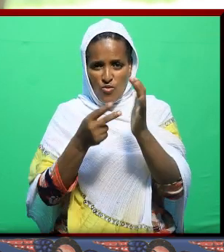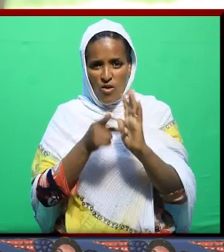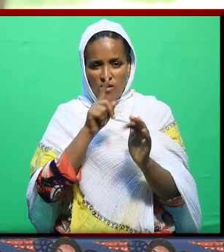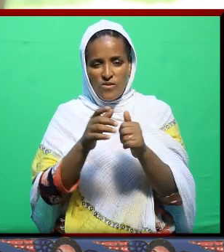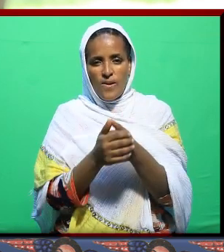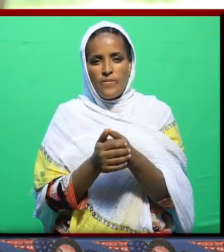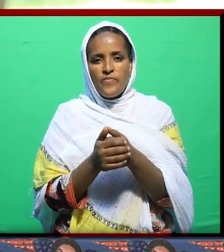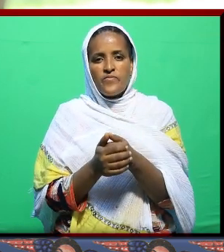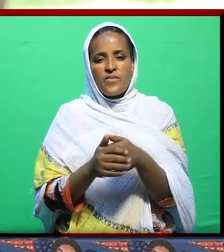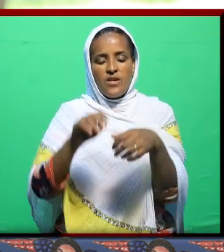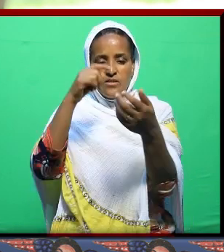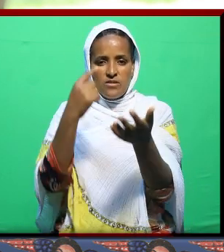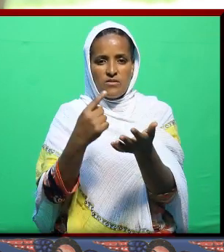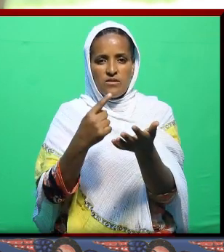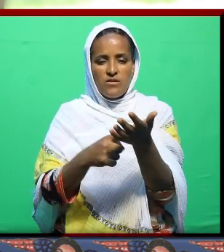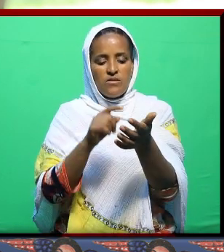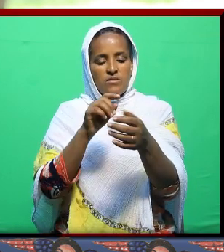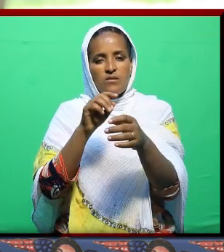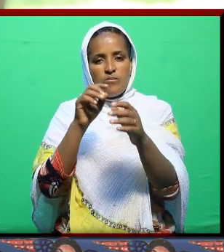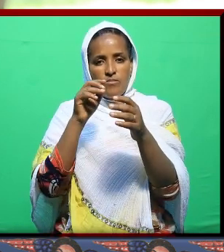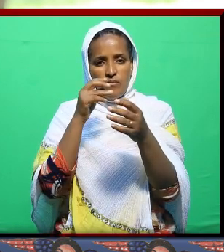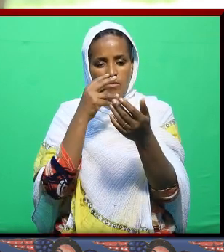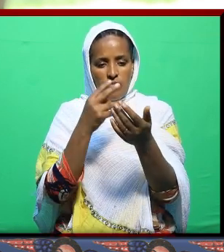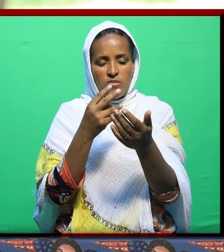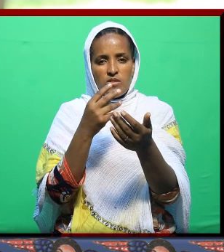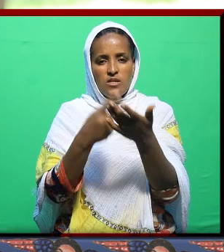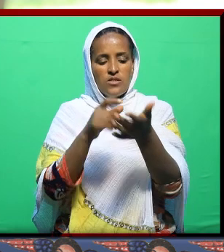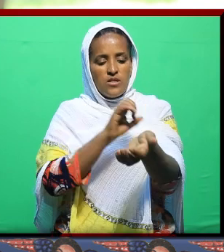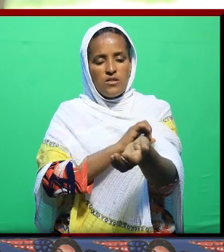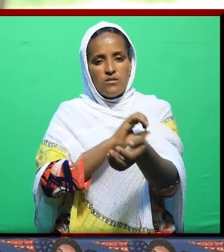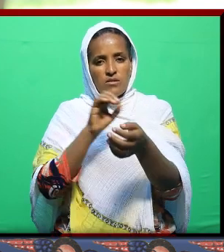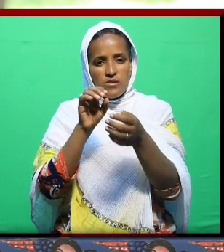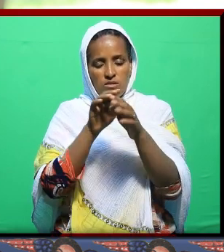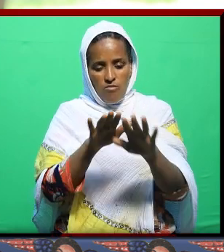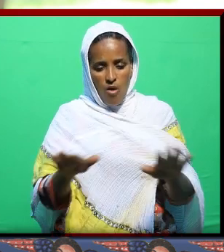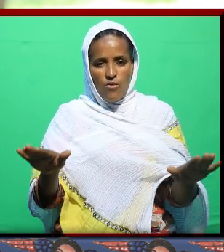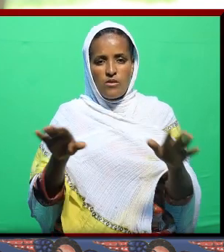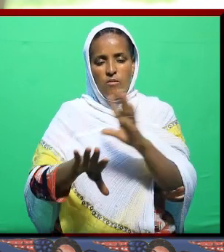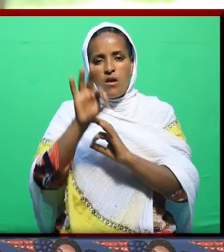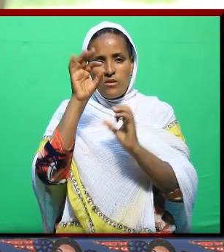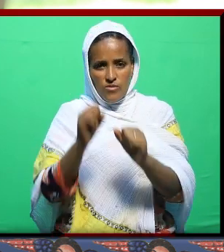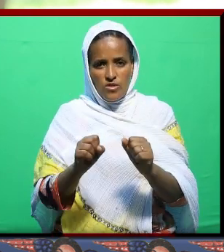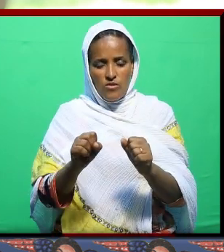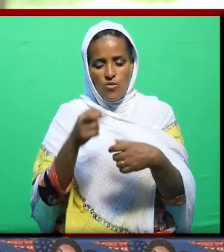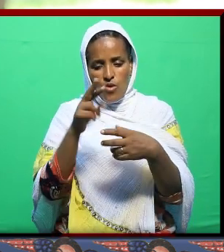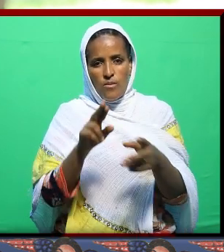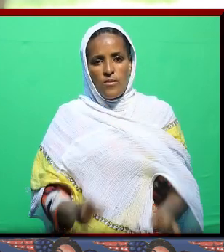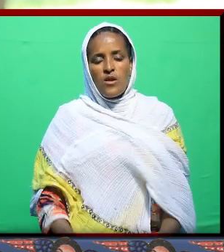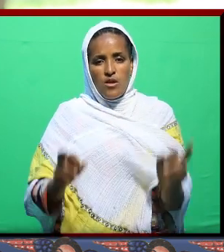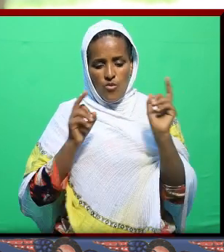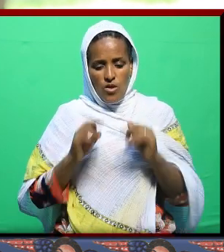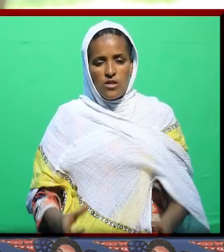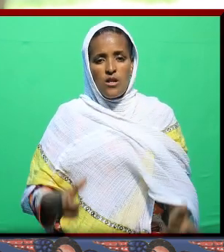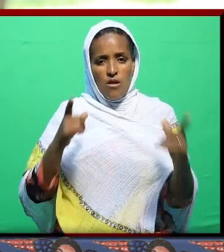ሊገኝ የሚችለው ማለት ነው የጽማዊ መልኩ ስለዚህ ጽማዊን ማግኔት የሚችል ሰው ወይም ደግሞ